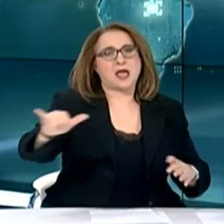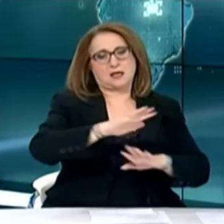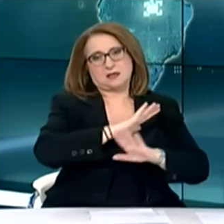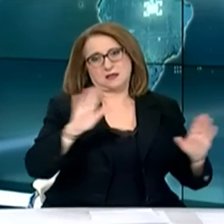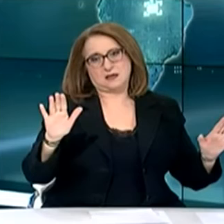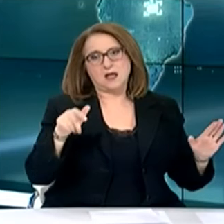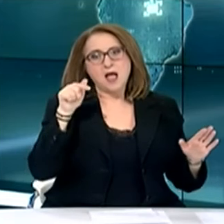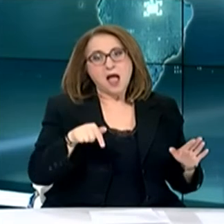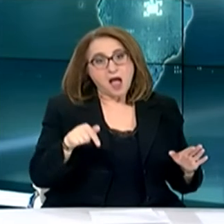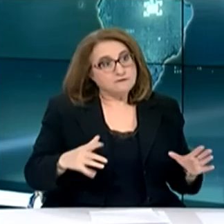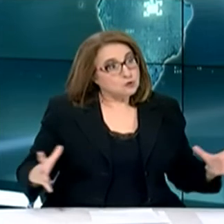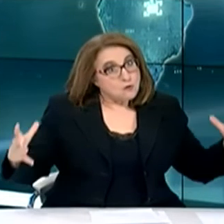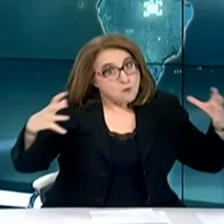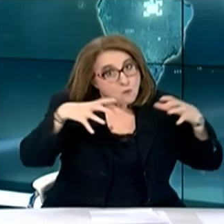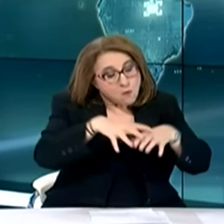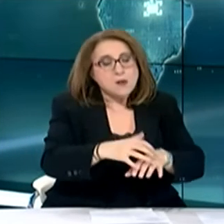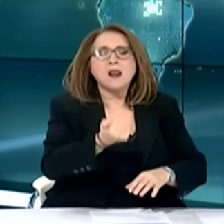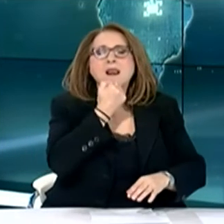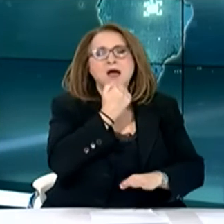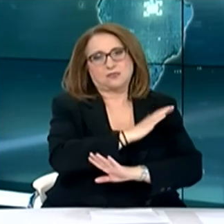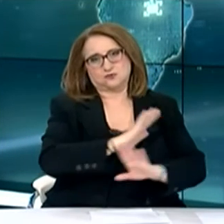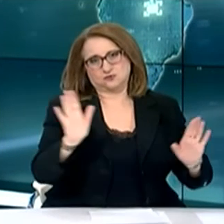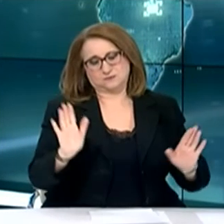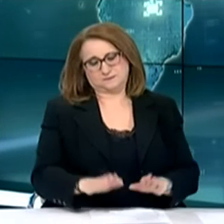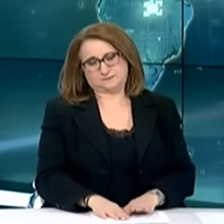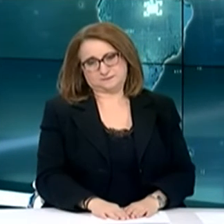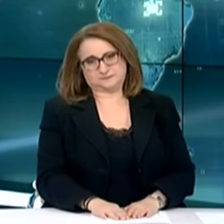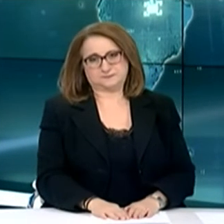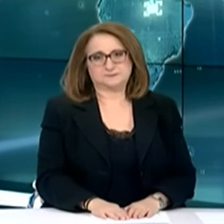συγχρονισμού και διευπαθείς ομάδες. Ναι, κύριε Κόρφα.